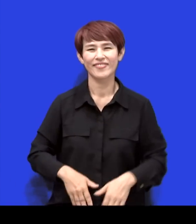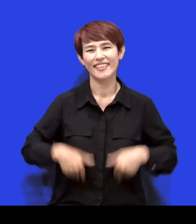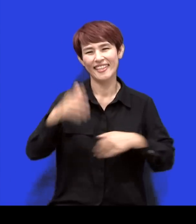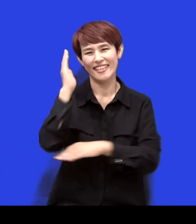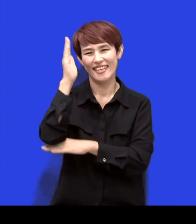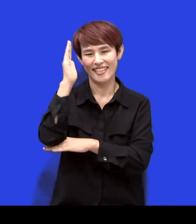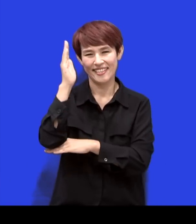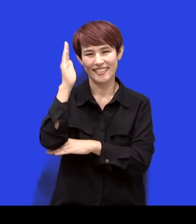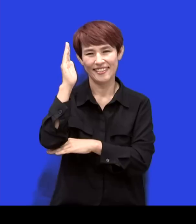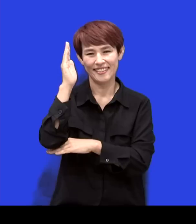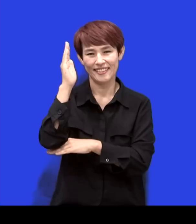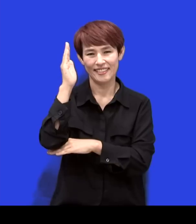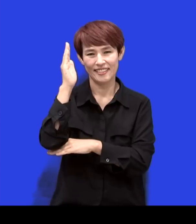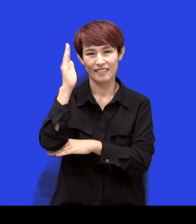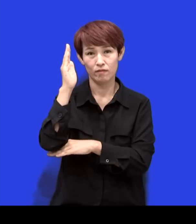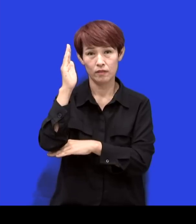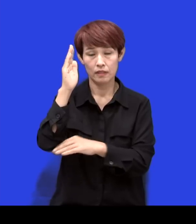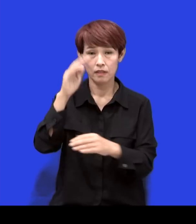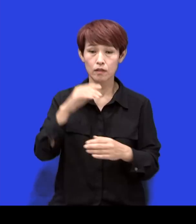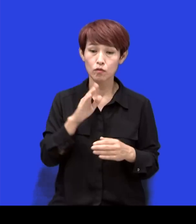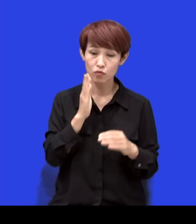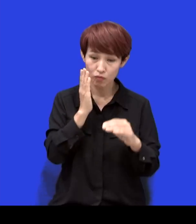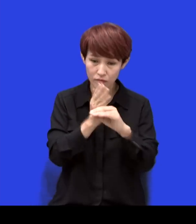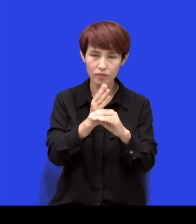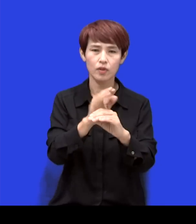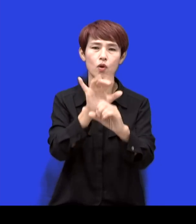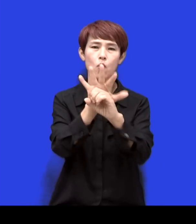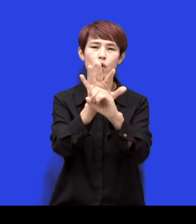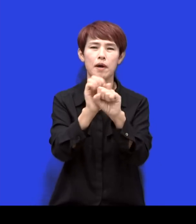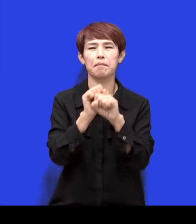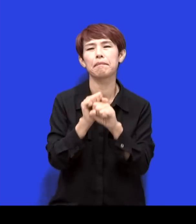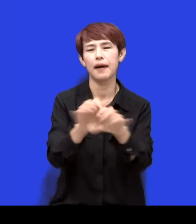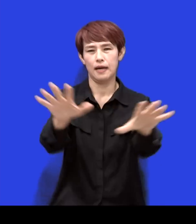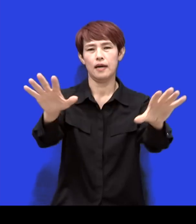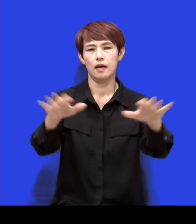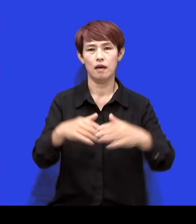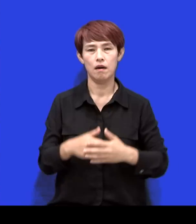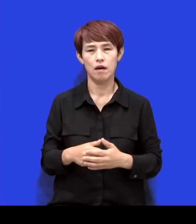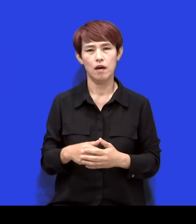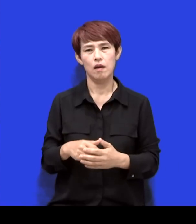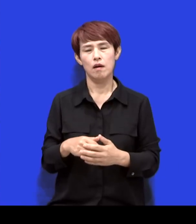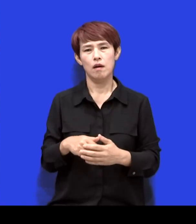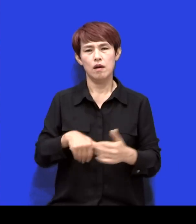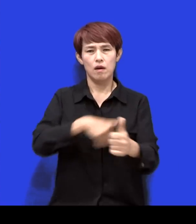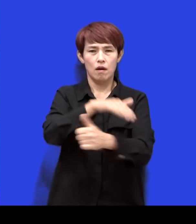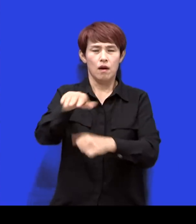그리고 쓰다가 코로나가 터졌는데 코로나가 터지니까 우리가 또 불편해지는 거예요.